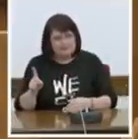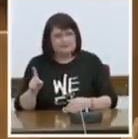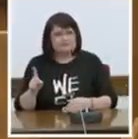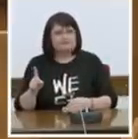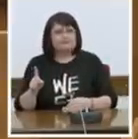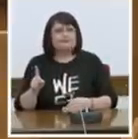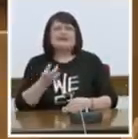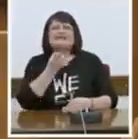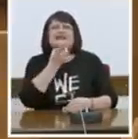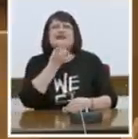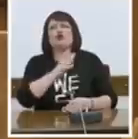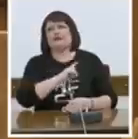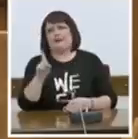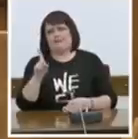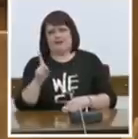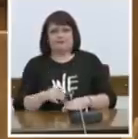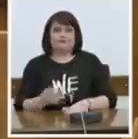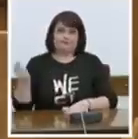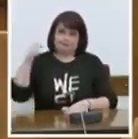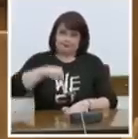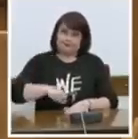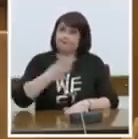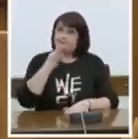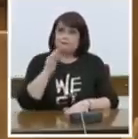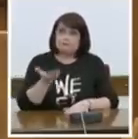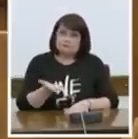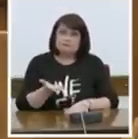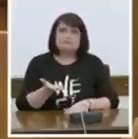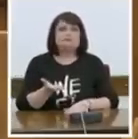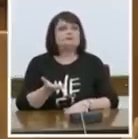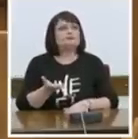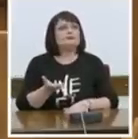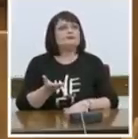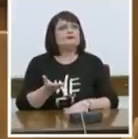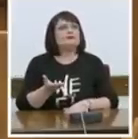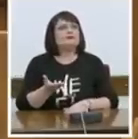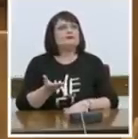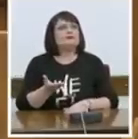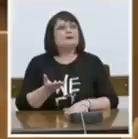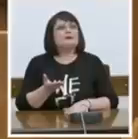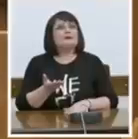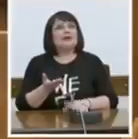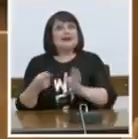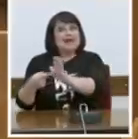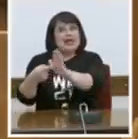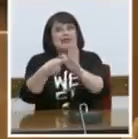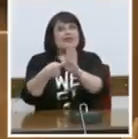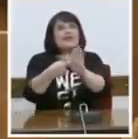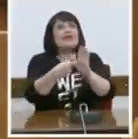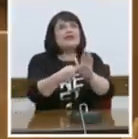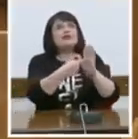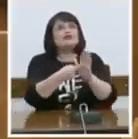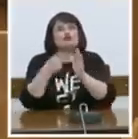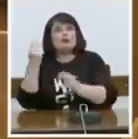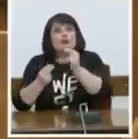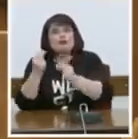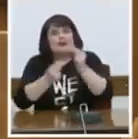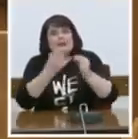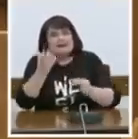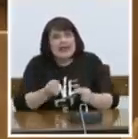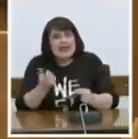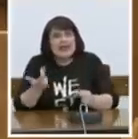αναλγησία. Βρίσκομαι εδώ για να τους φέρω στο προσκήνιο με τα προβλήματά τους,